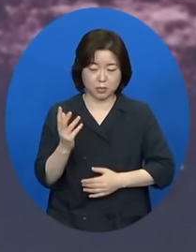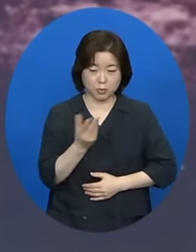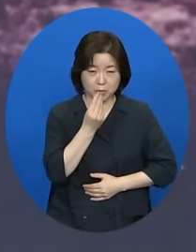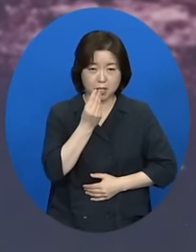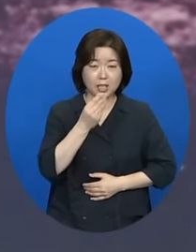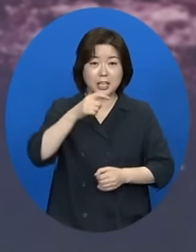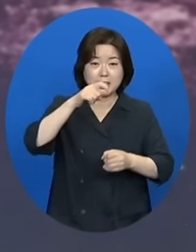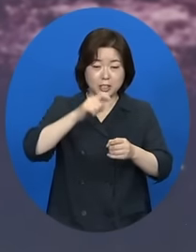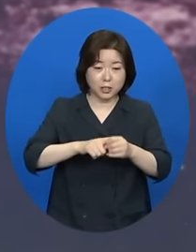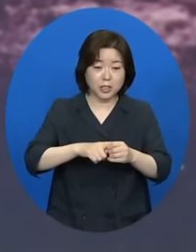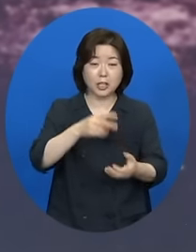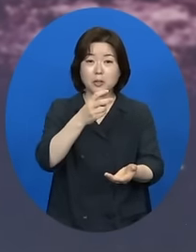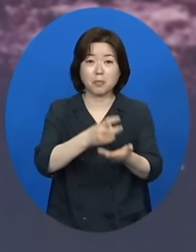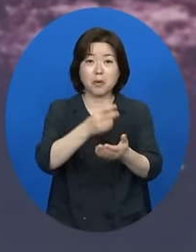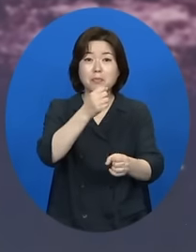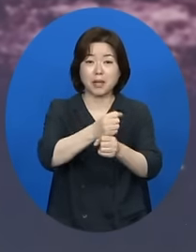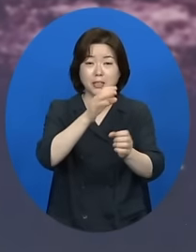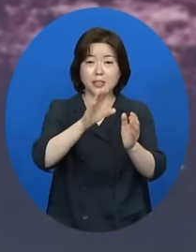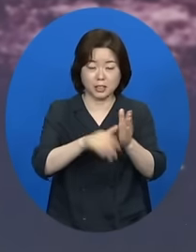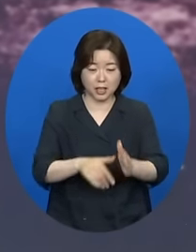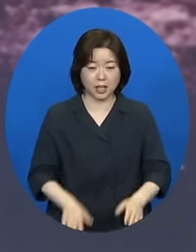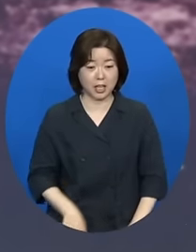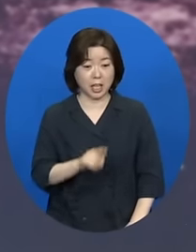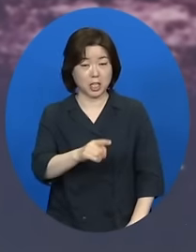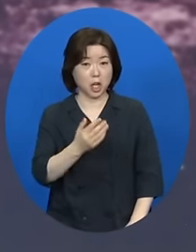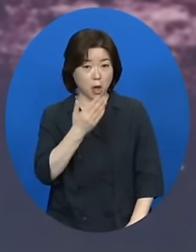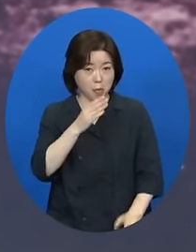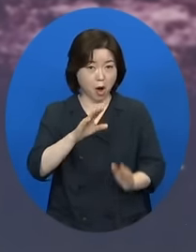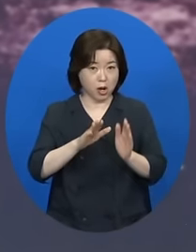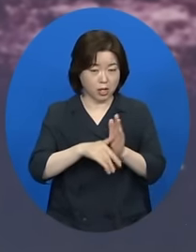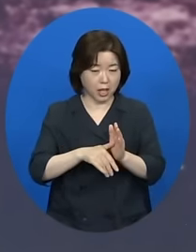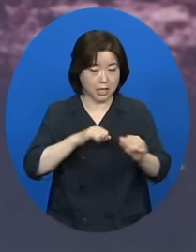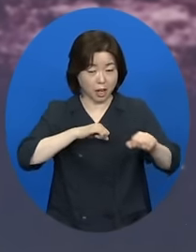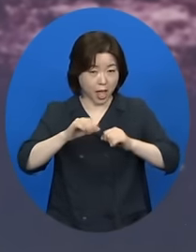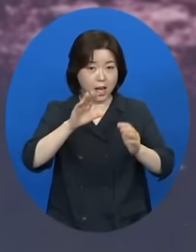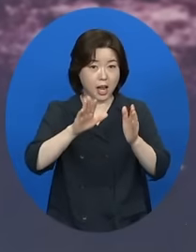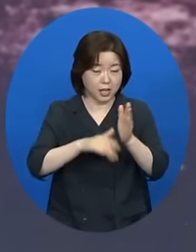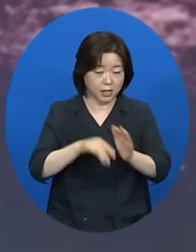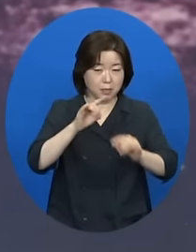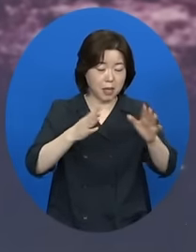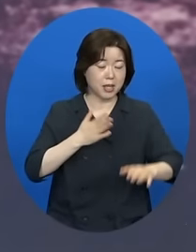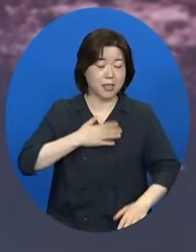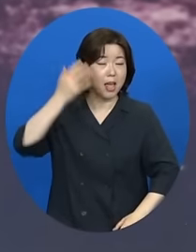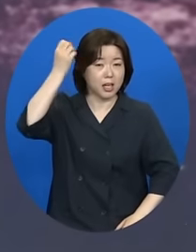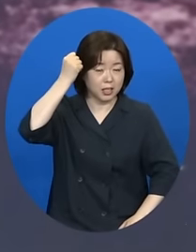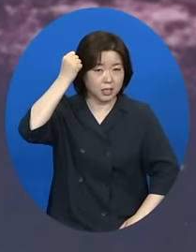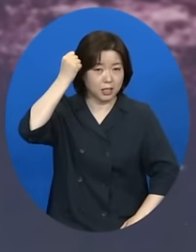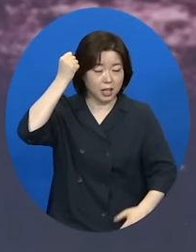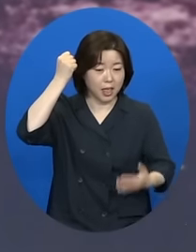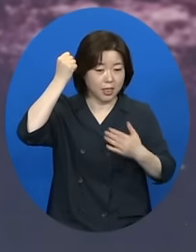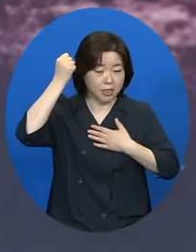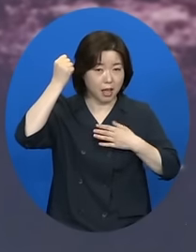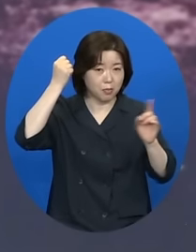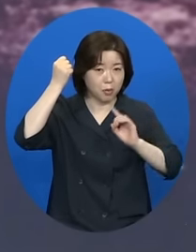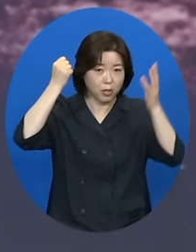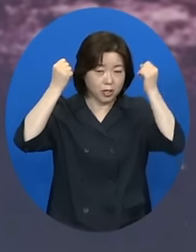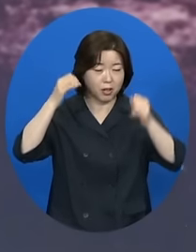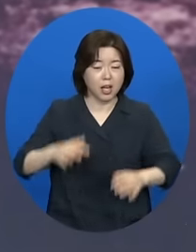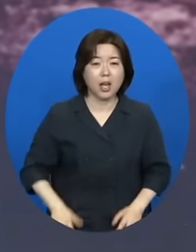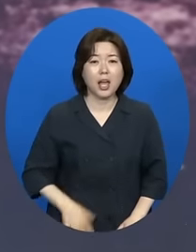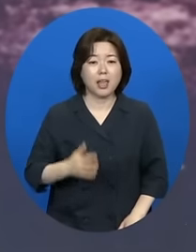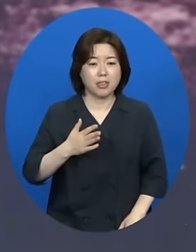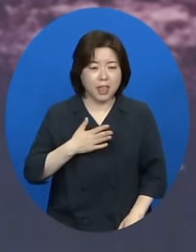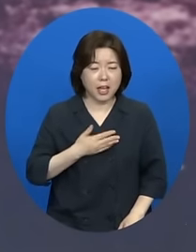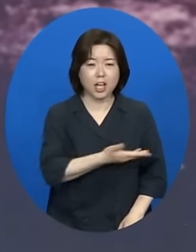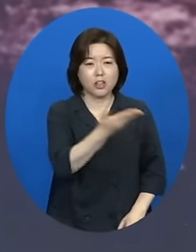행할 때마다 나를 기억해라. 나가 무슨 뜻입니까? 내가 너희를 위하여서 너희가 받아야